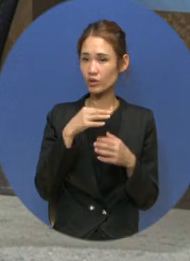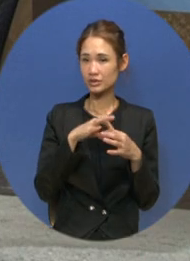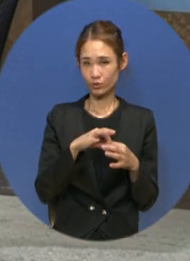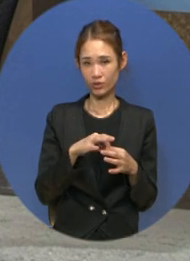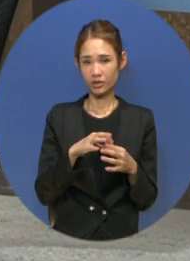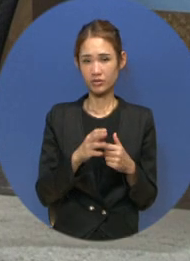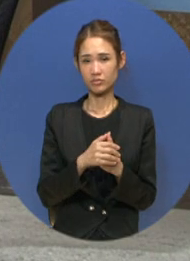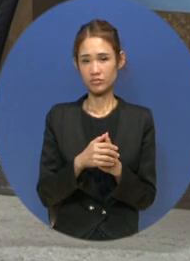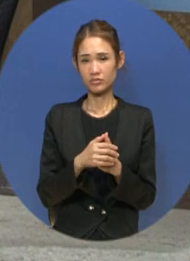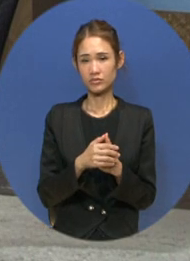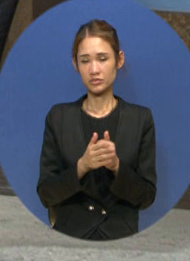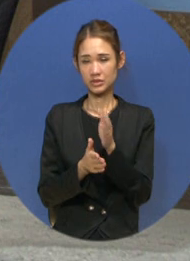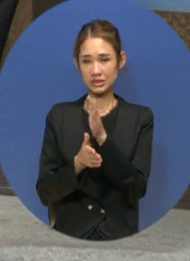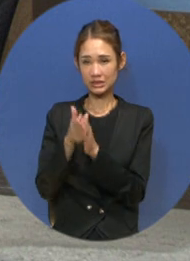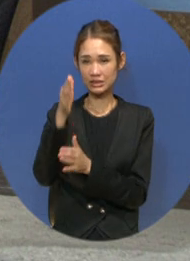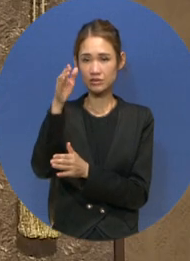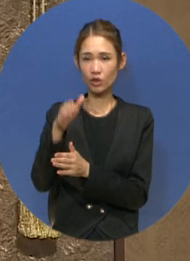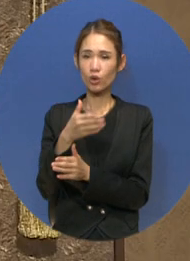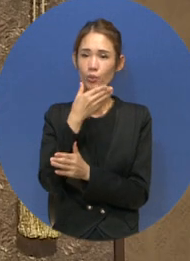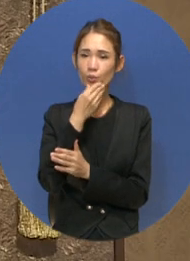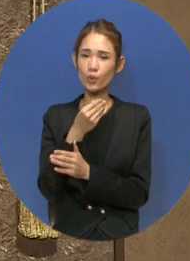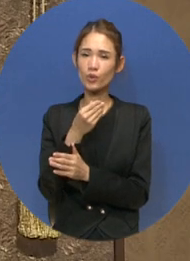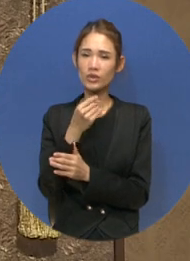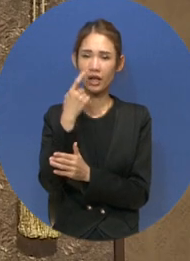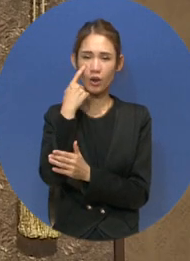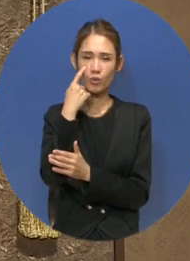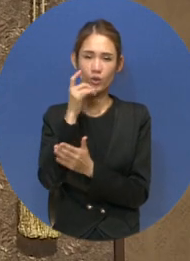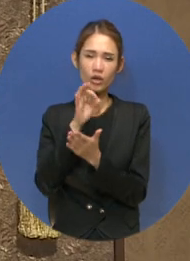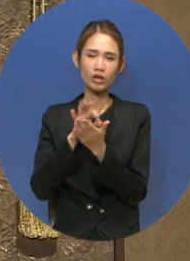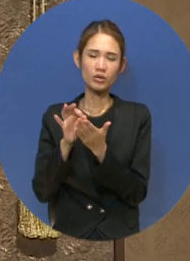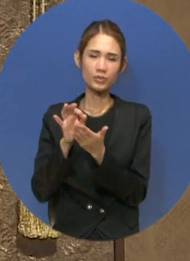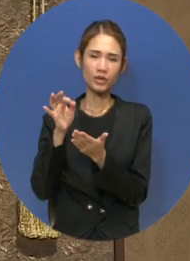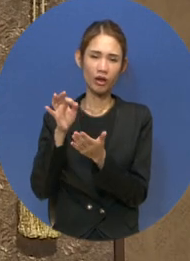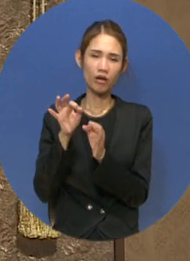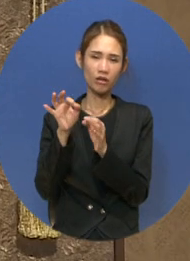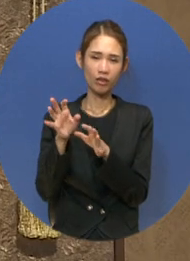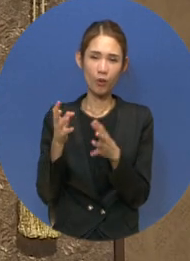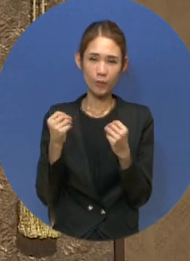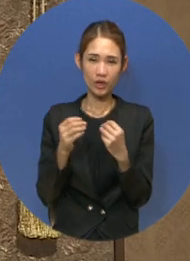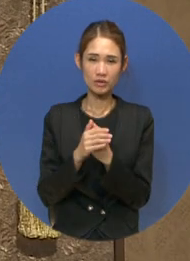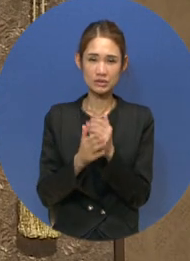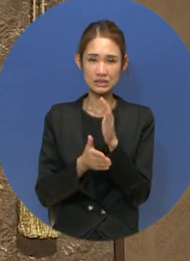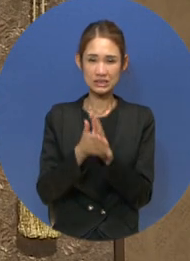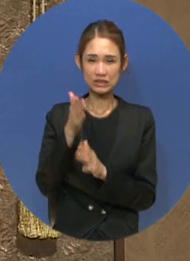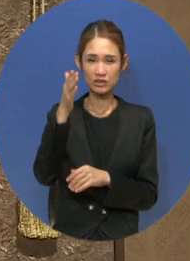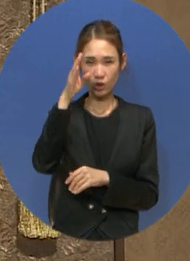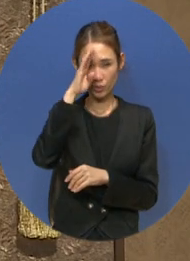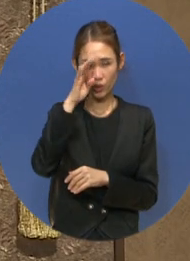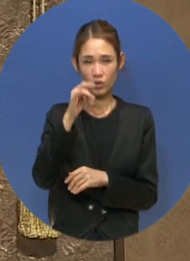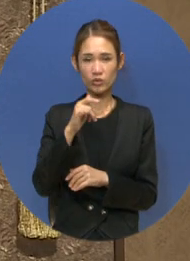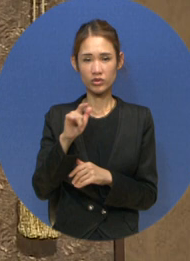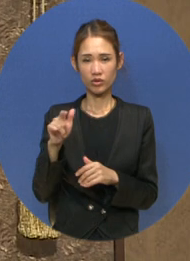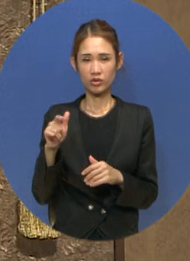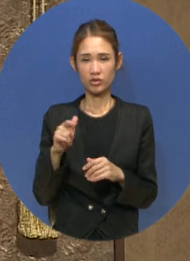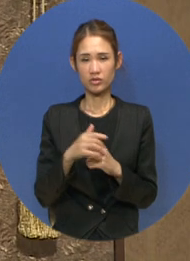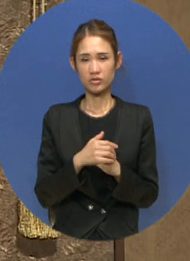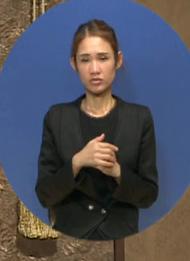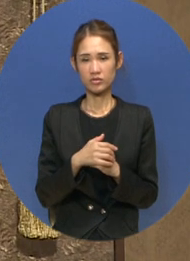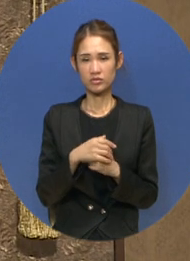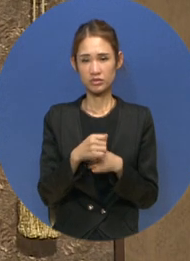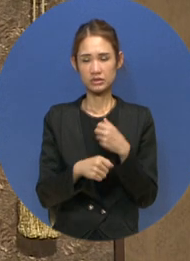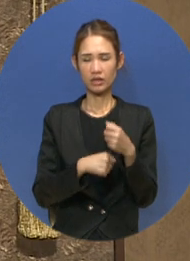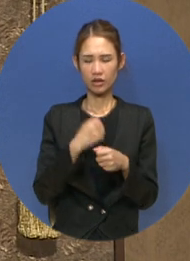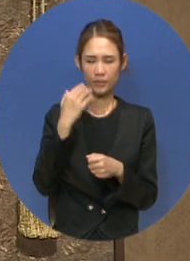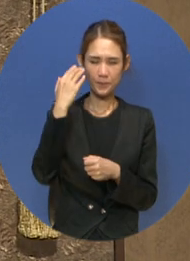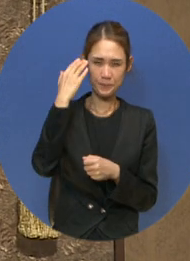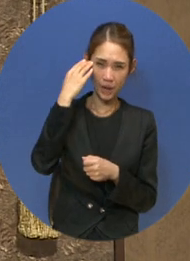부분들이 시설 복지를 하다 보면 비용도 많이 들고 네. 또 시설병도 생기고 또 여러 가지 부분에서